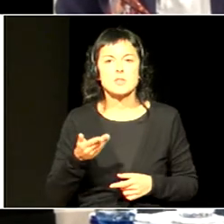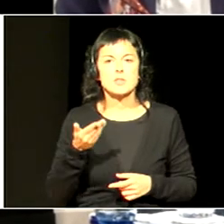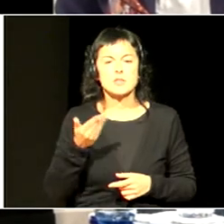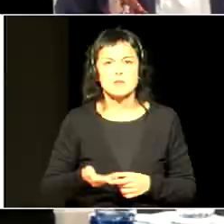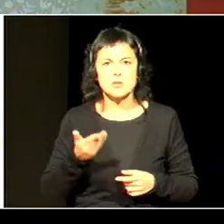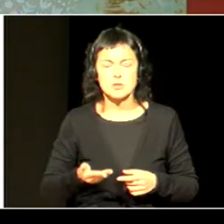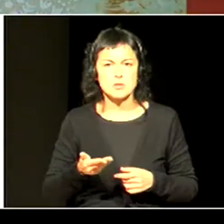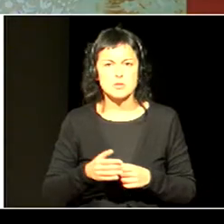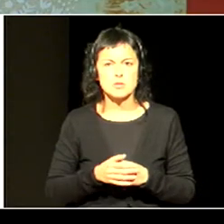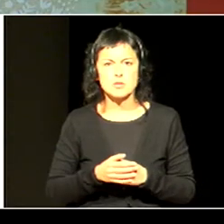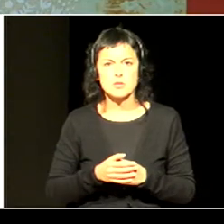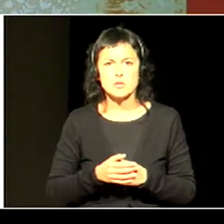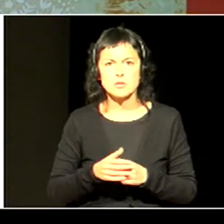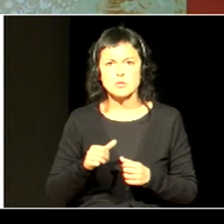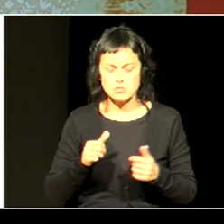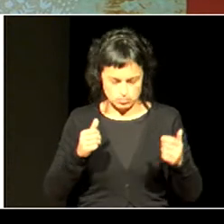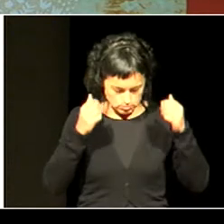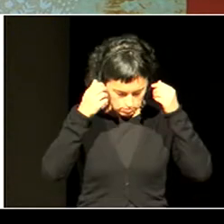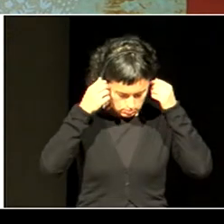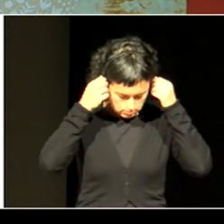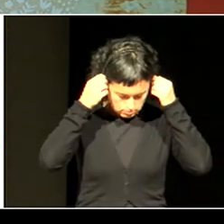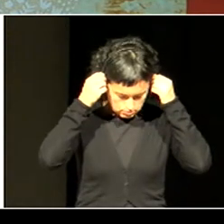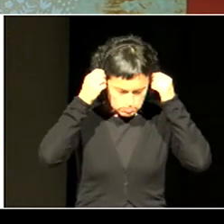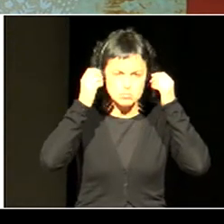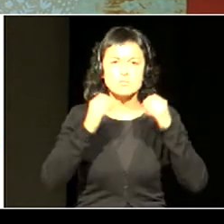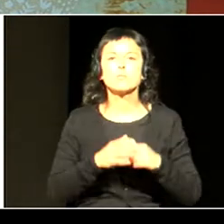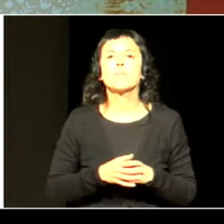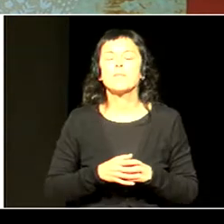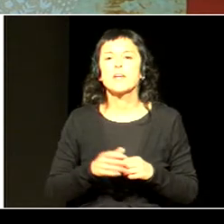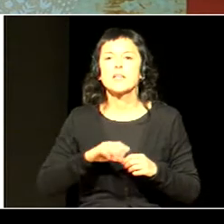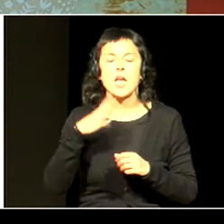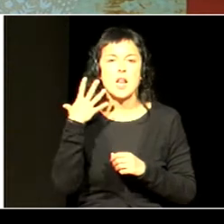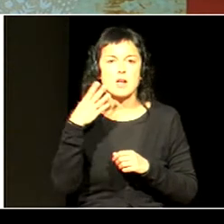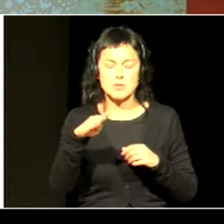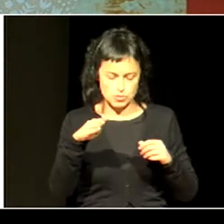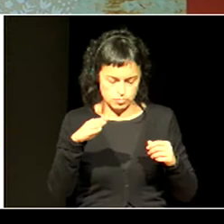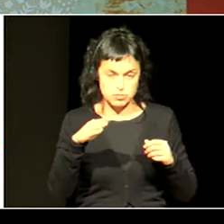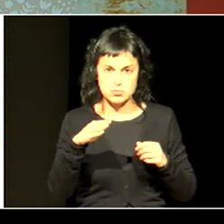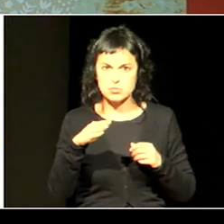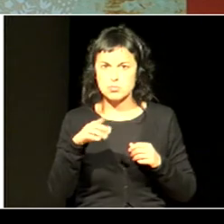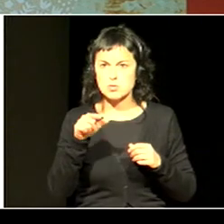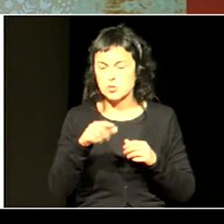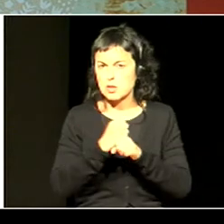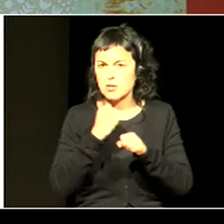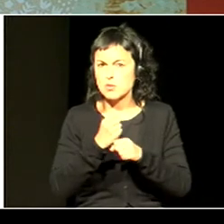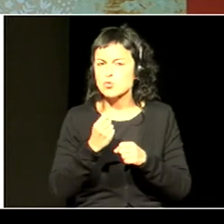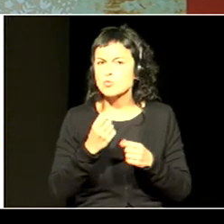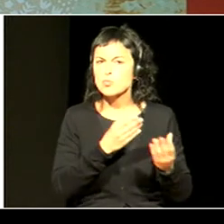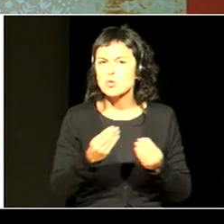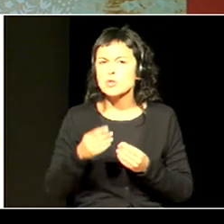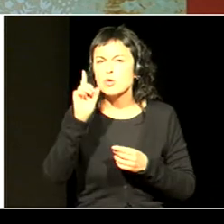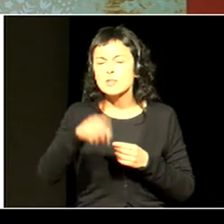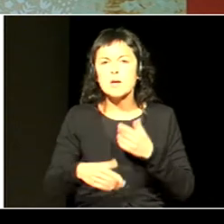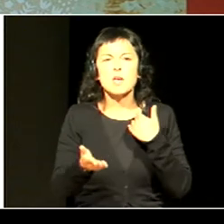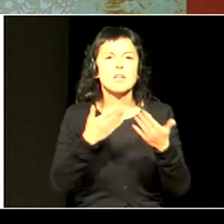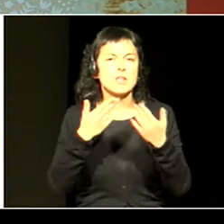da, guk Ausarten kluba asko eta Golden Five asko lantzen dugu, dena bat datorrelako, eta gero tertulia de logiken